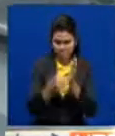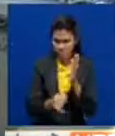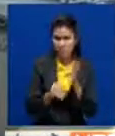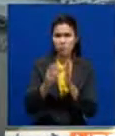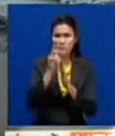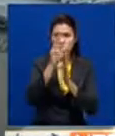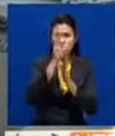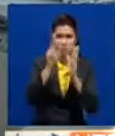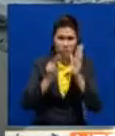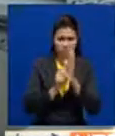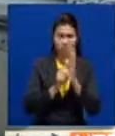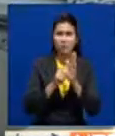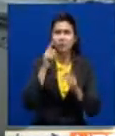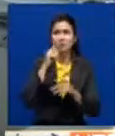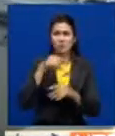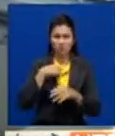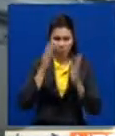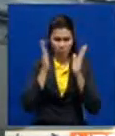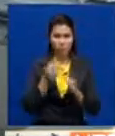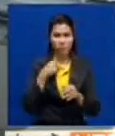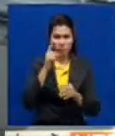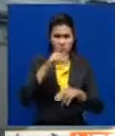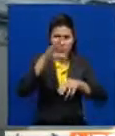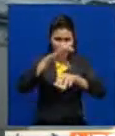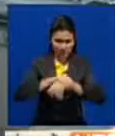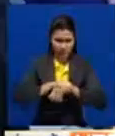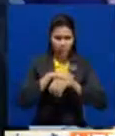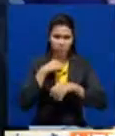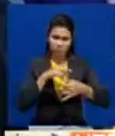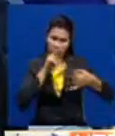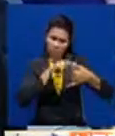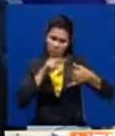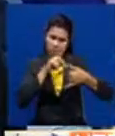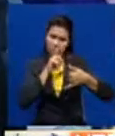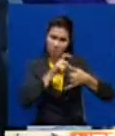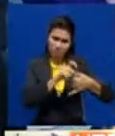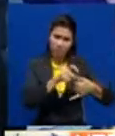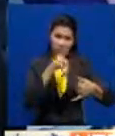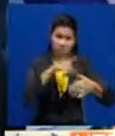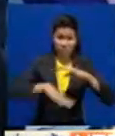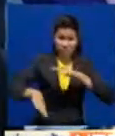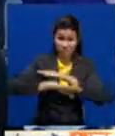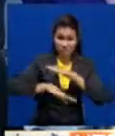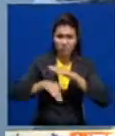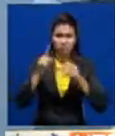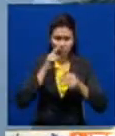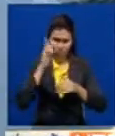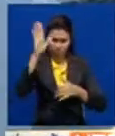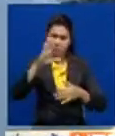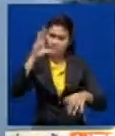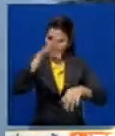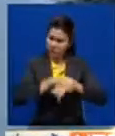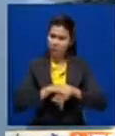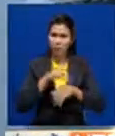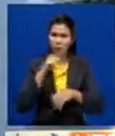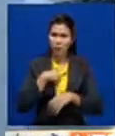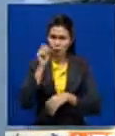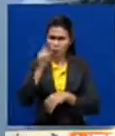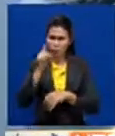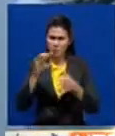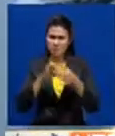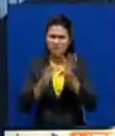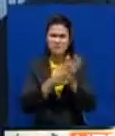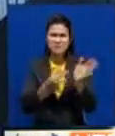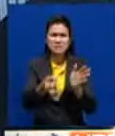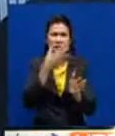และจริยธรรมจะหน้าที่จึงจับกุมนายแพทย์รุ่งโรจน์ไว้สอบสวนแล้วก็รวบรวม 5สถานเพื่อเอาผิดรวมไปถึงเร่งตรวจสอบยา